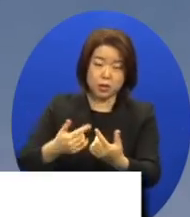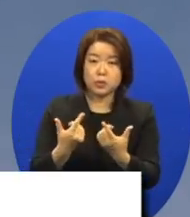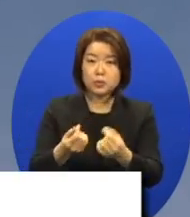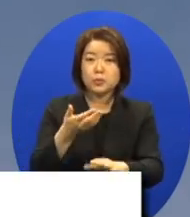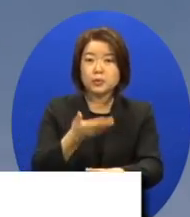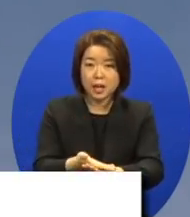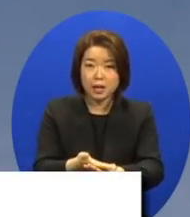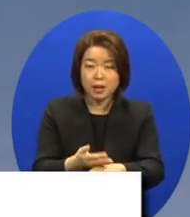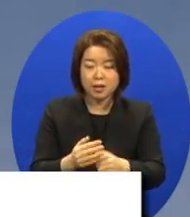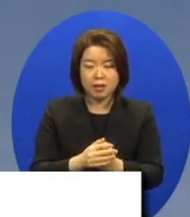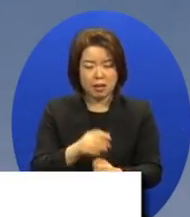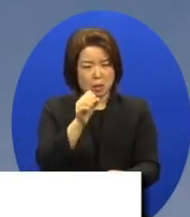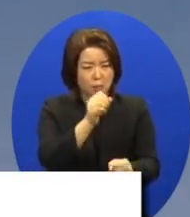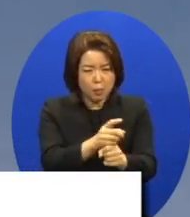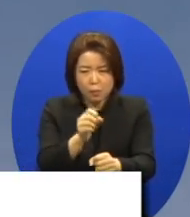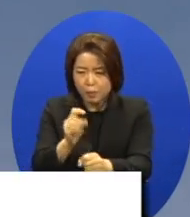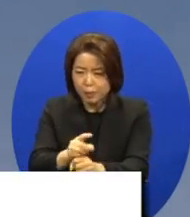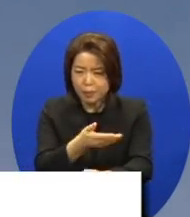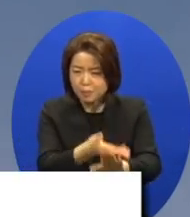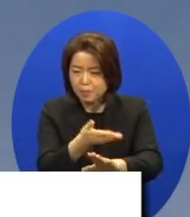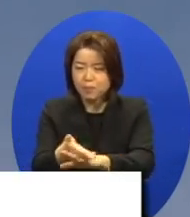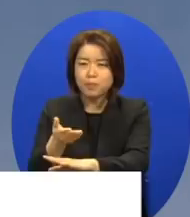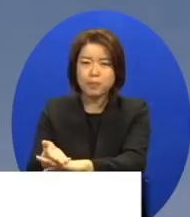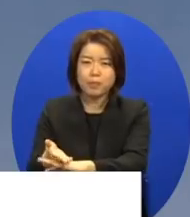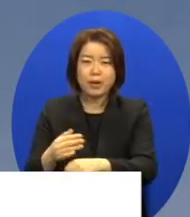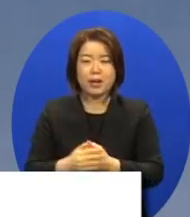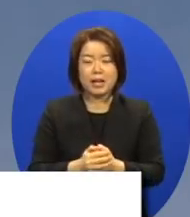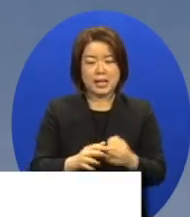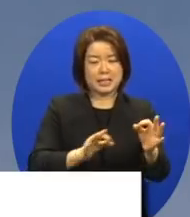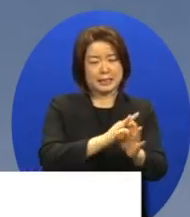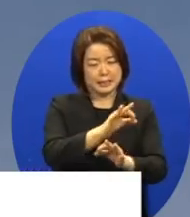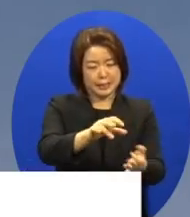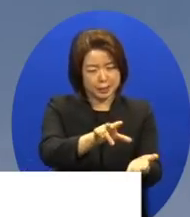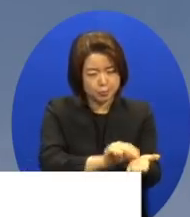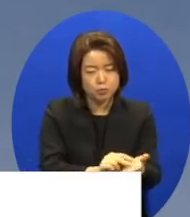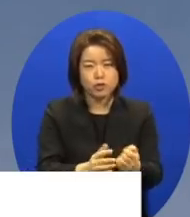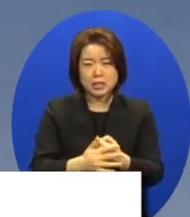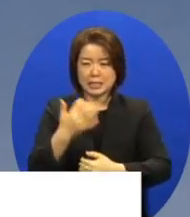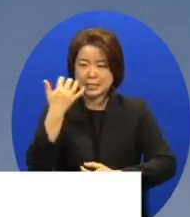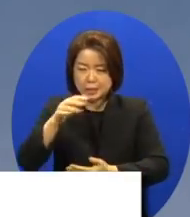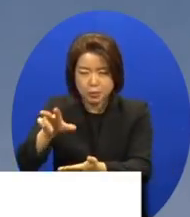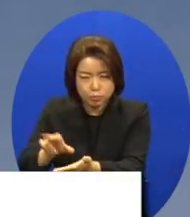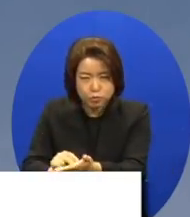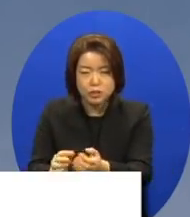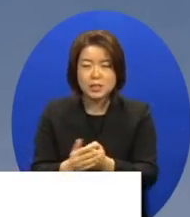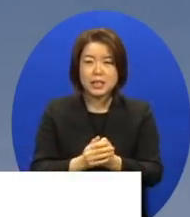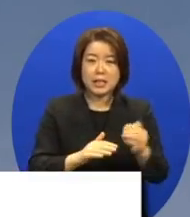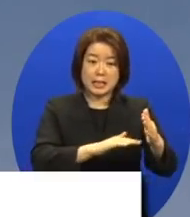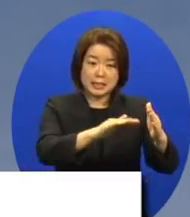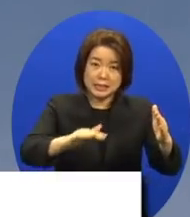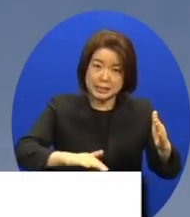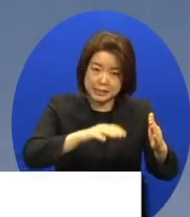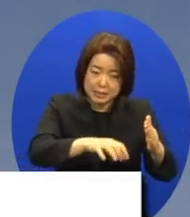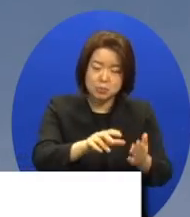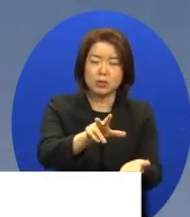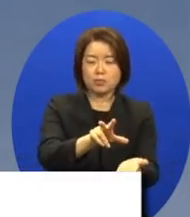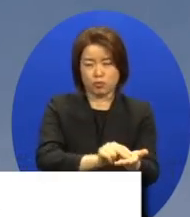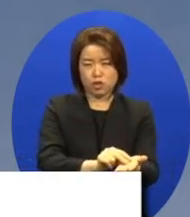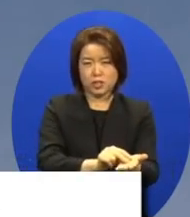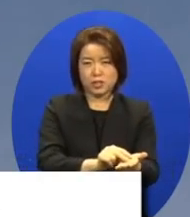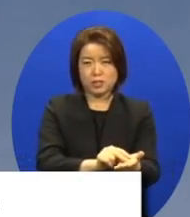그리고 성 쪽도 너무 너무 다르죠 재정적인 문제 성적인 문제에 집안 에 문지 에